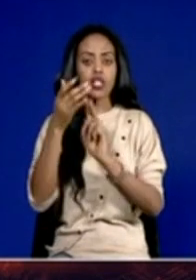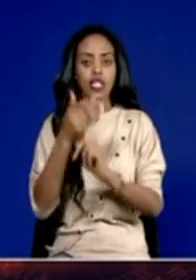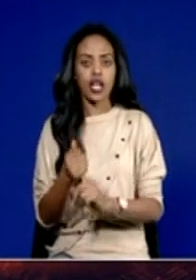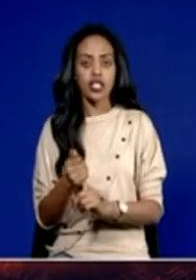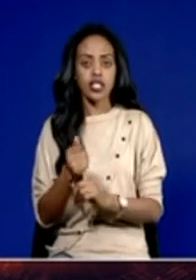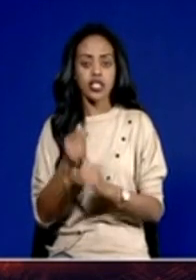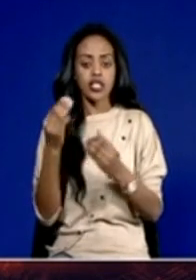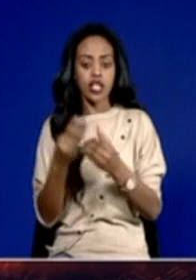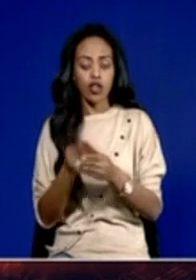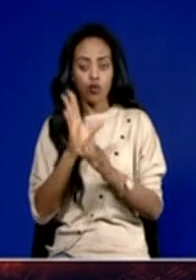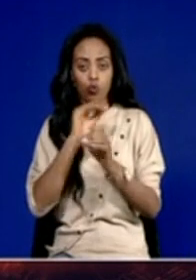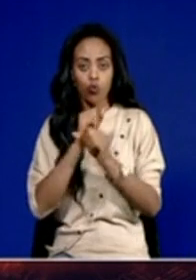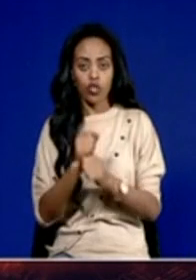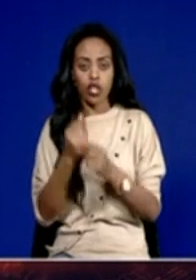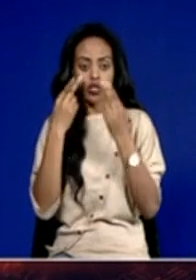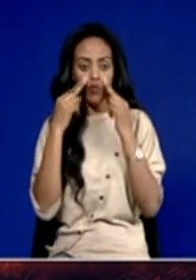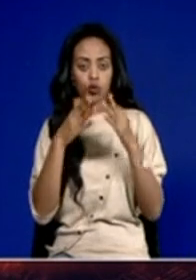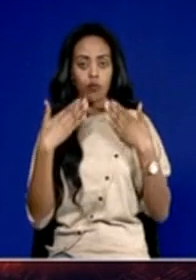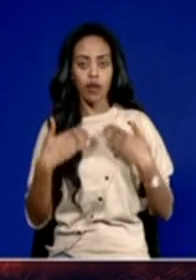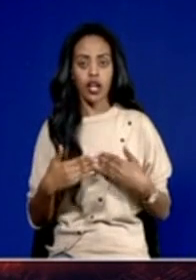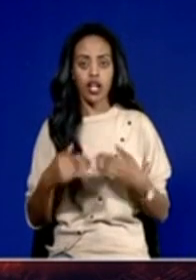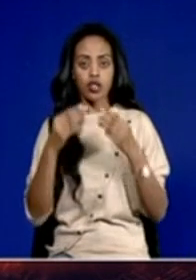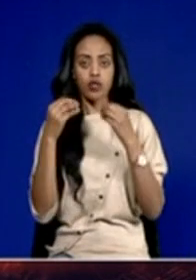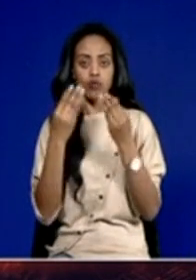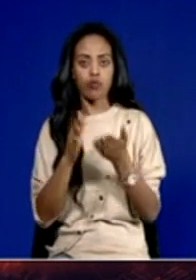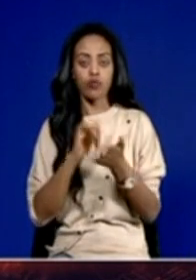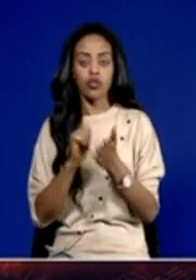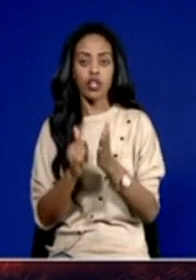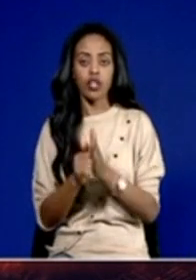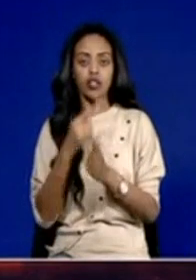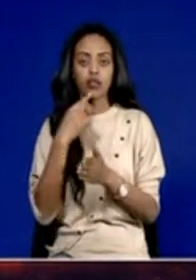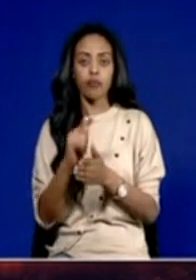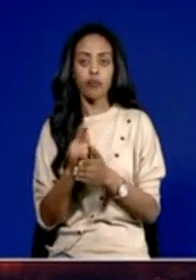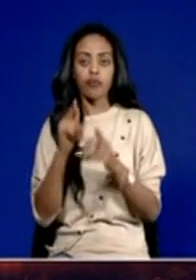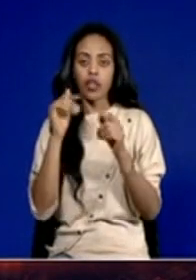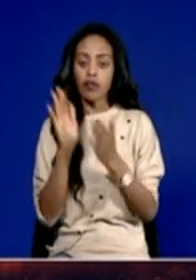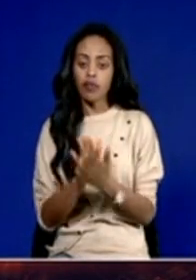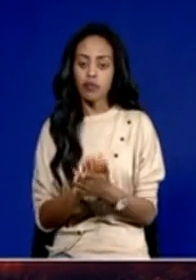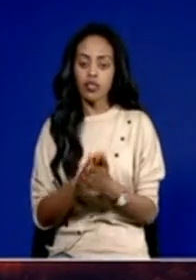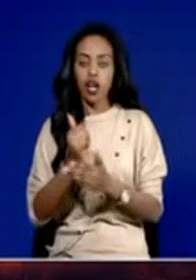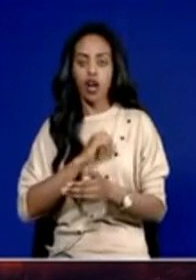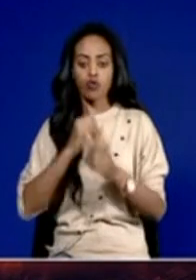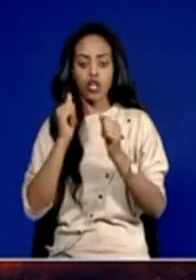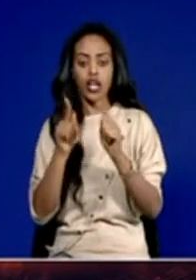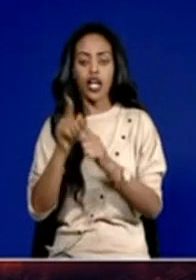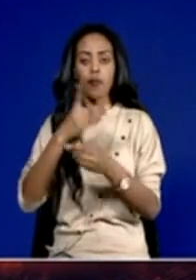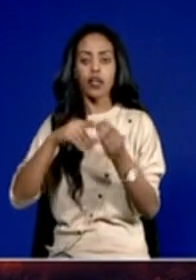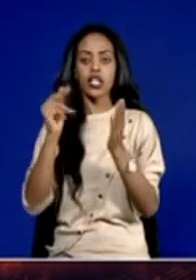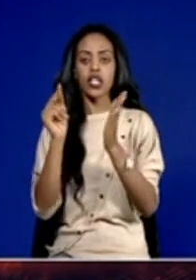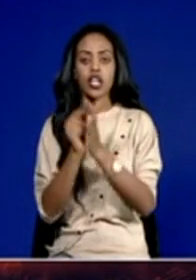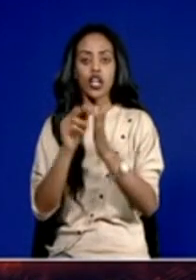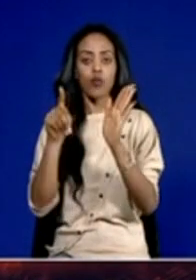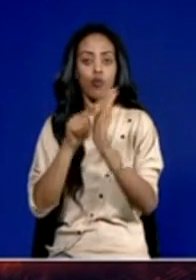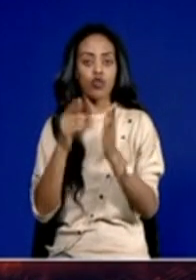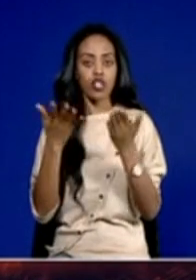ሰነድ እውን ወዲና ንዝምልከቶም ንመንግስቲ ንዝምልከቶ ሴክተራት እውን ኣረኪብና ኢና ማለት እዩ ኣብ ትምህርቲ ዓርሱ ዝኽኣለ ከም ክልል ሕግን ፖሊስን እውን የለየና